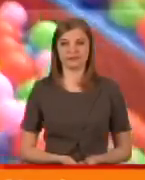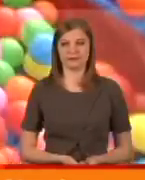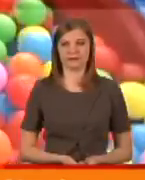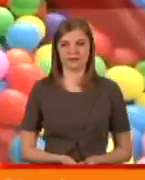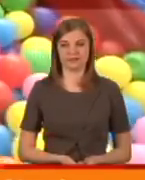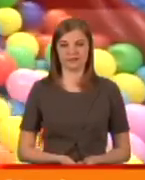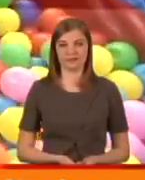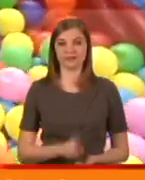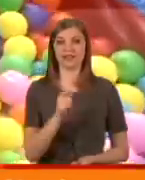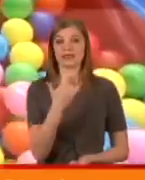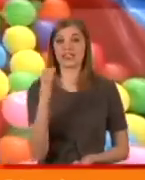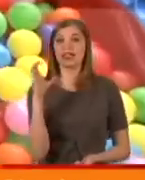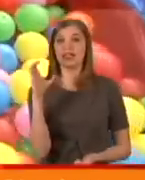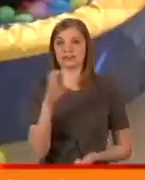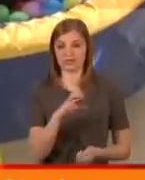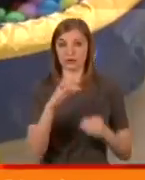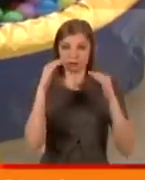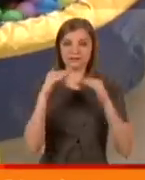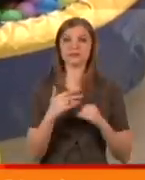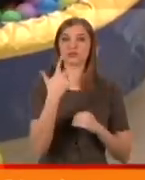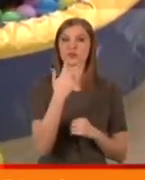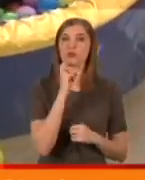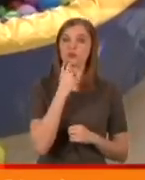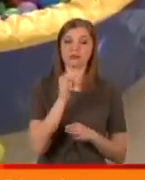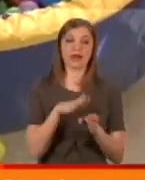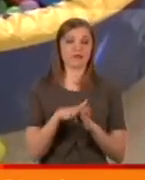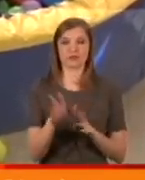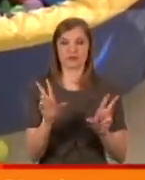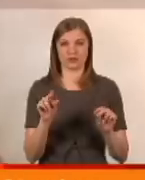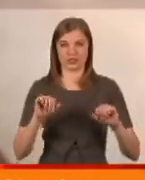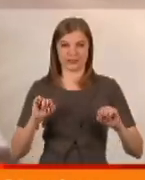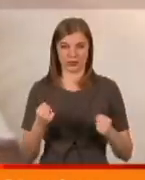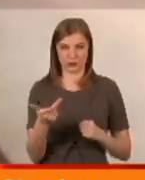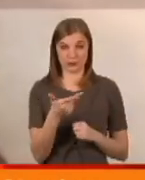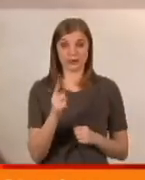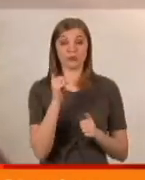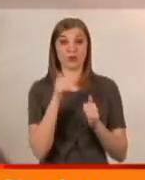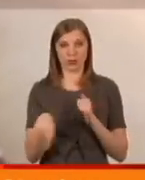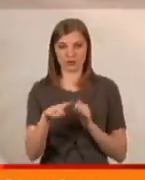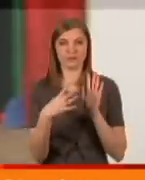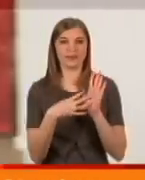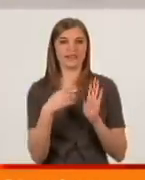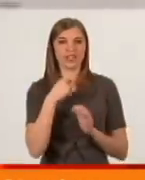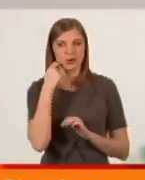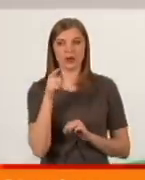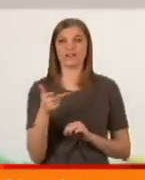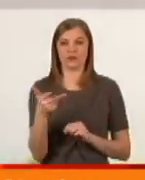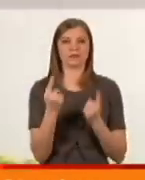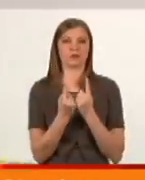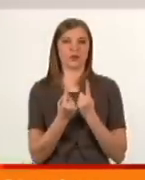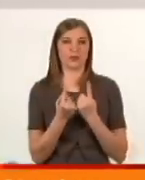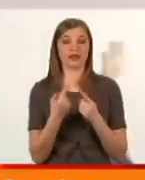одидт за кілька секунд виранають троє усміхнених І абсолютно щасливих друзів кожному з них по де років Вони